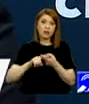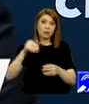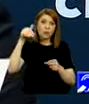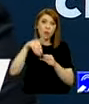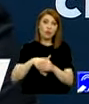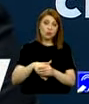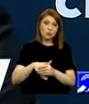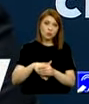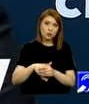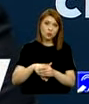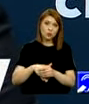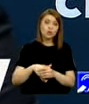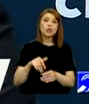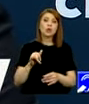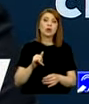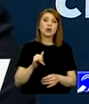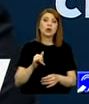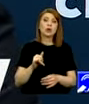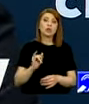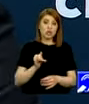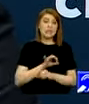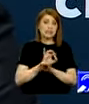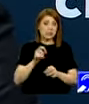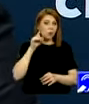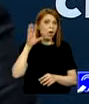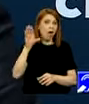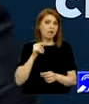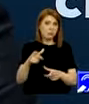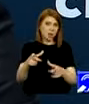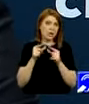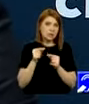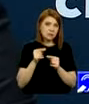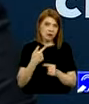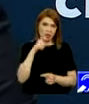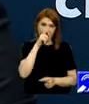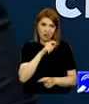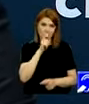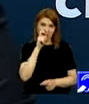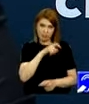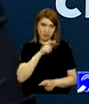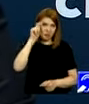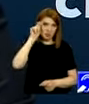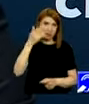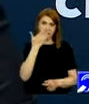urmări cu privire la această situație care bătește o lipsă de respect față